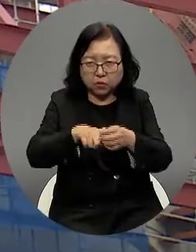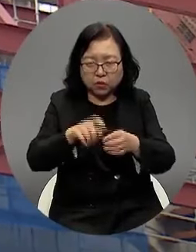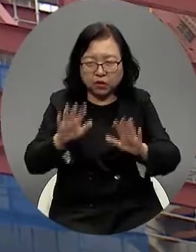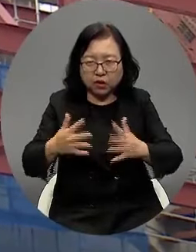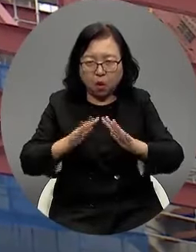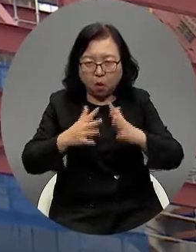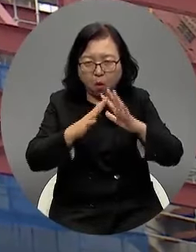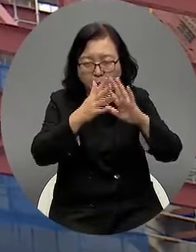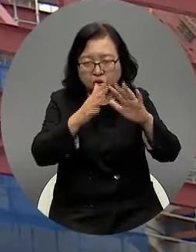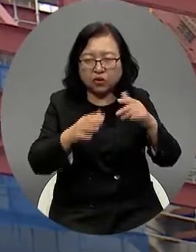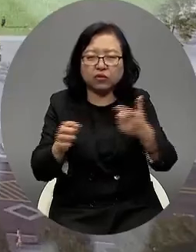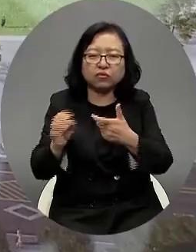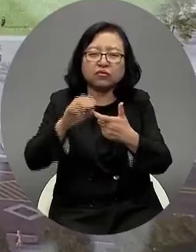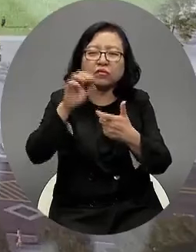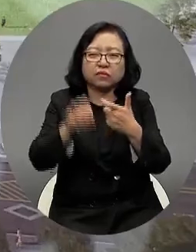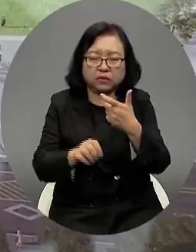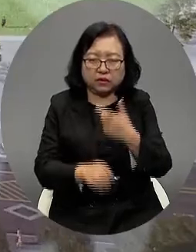60%니다